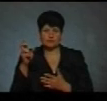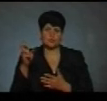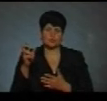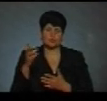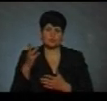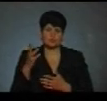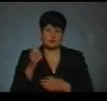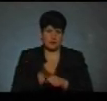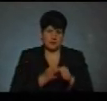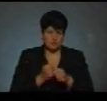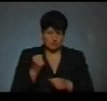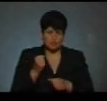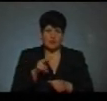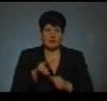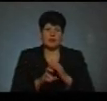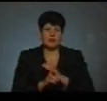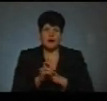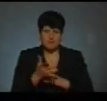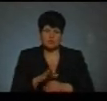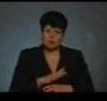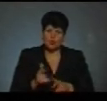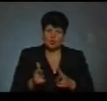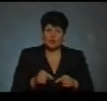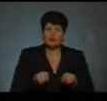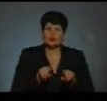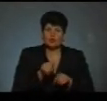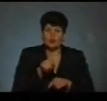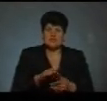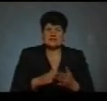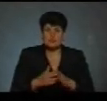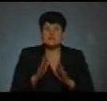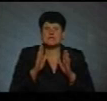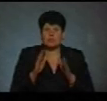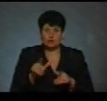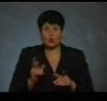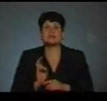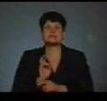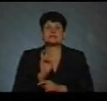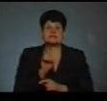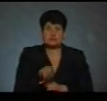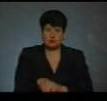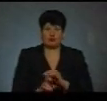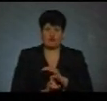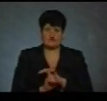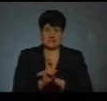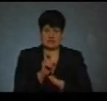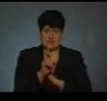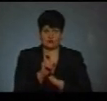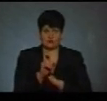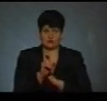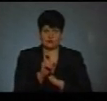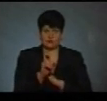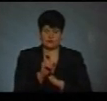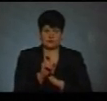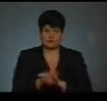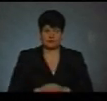правоохоронців задіяно, ну і, власне, чи були ви готові до того, що така ситуація складеться, люди таки зайдуть до церкви у великодню